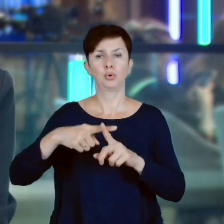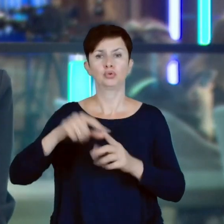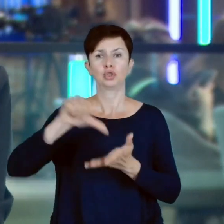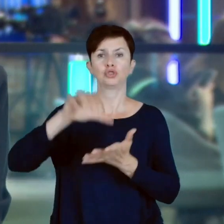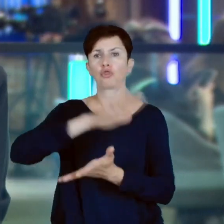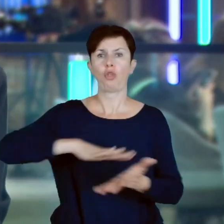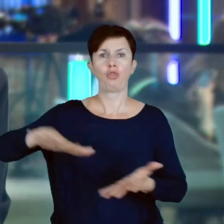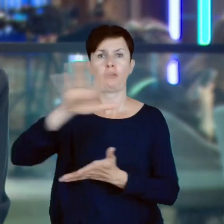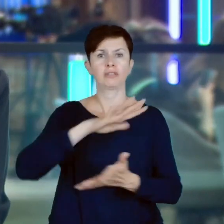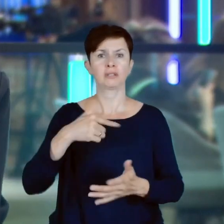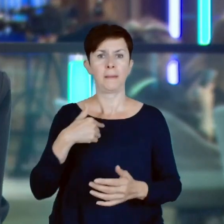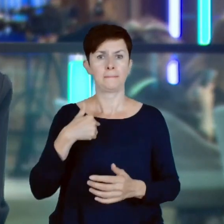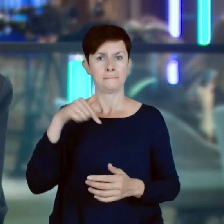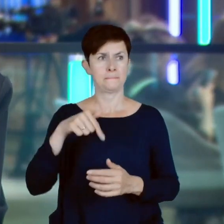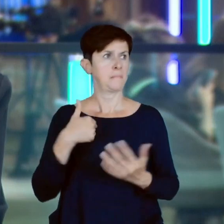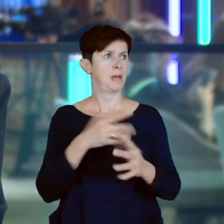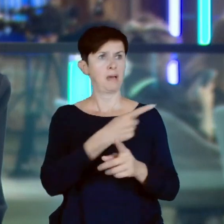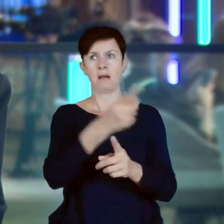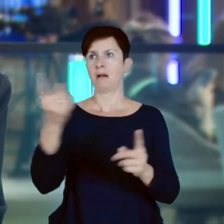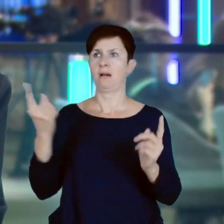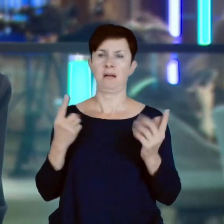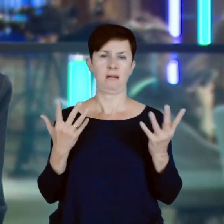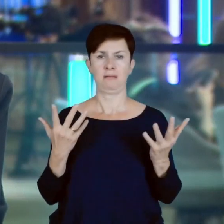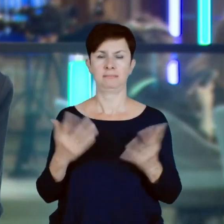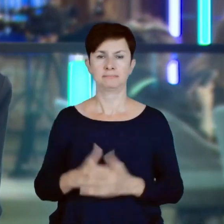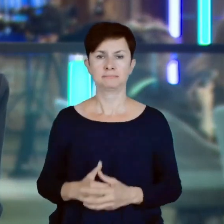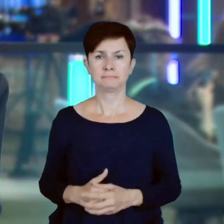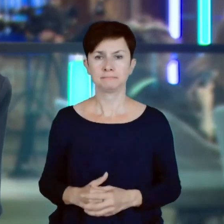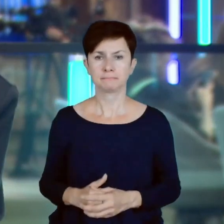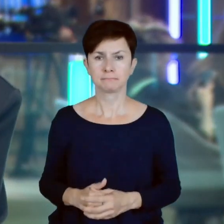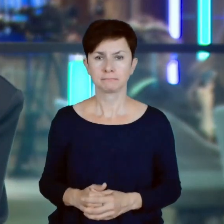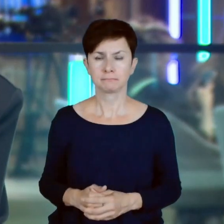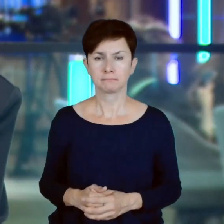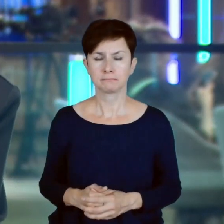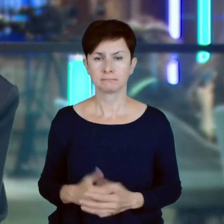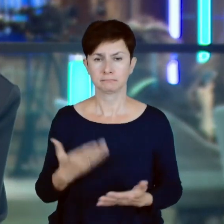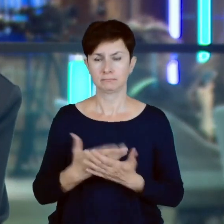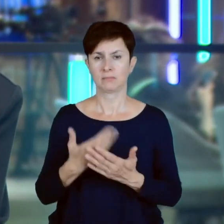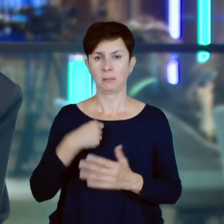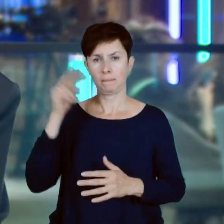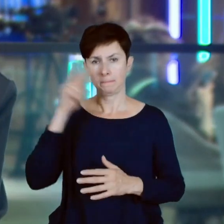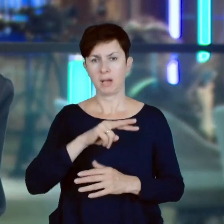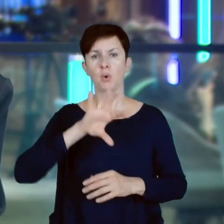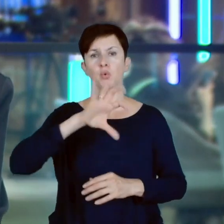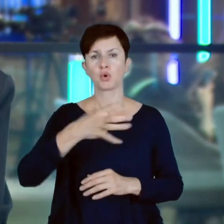Więc i w tym momencie, jeżeli nawet popatrzymy na tą grupę 15 do 24 lat, tej